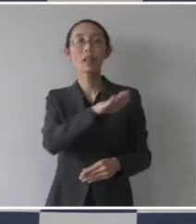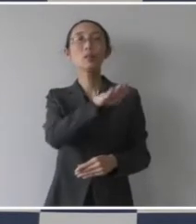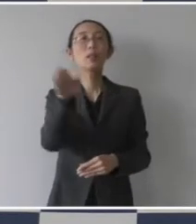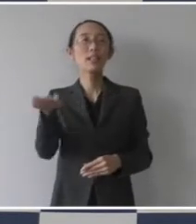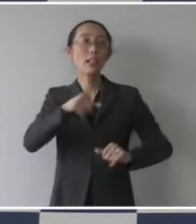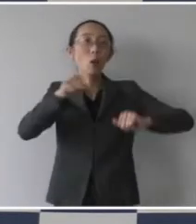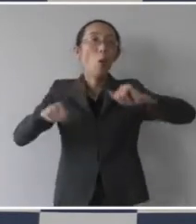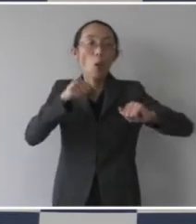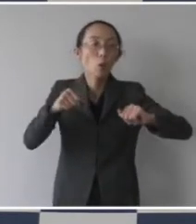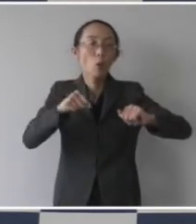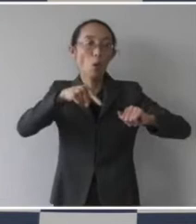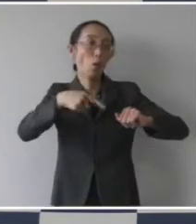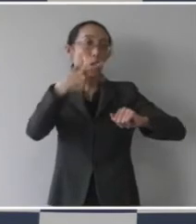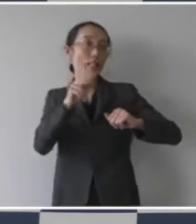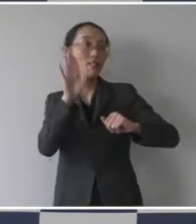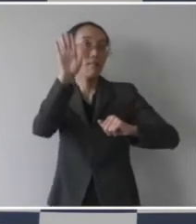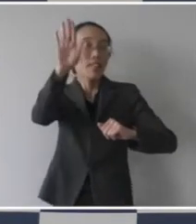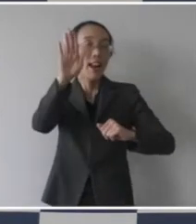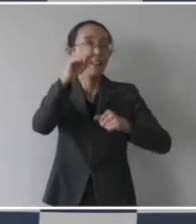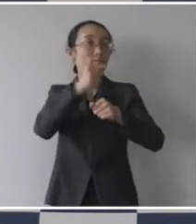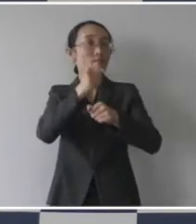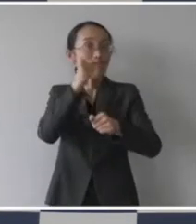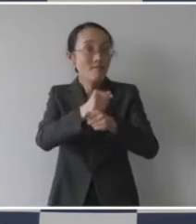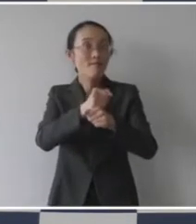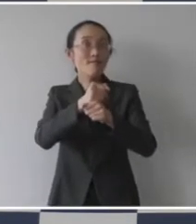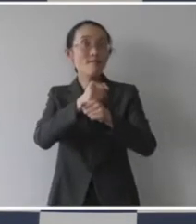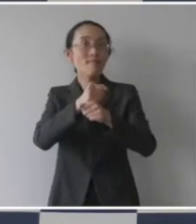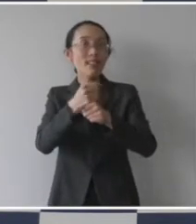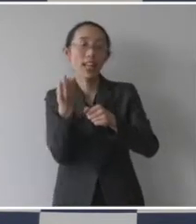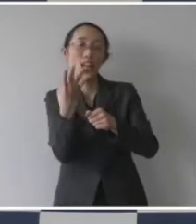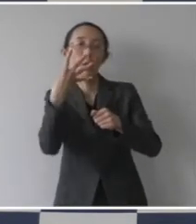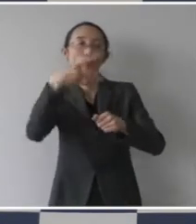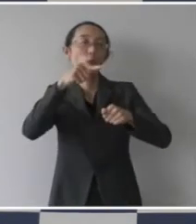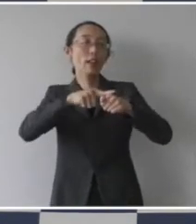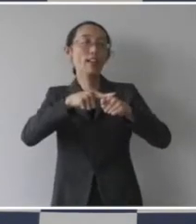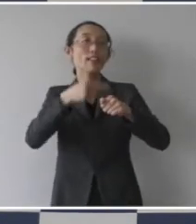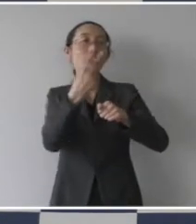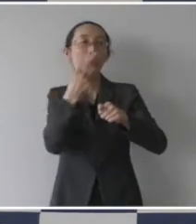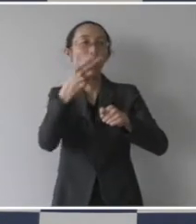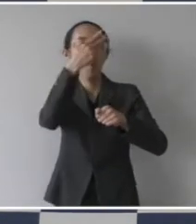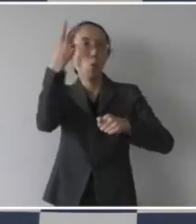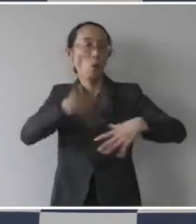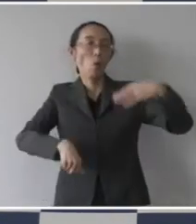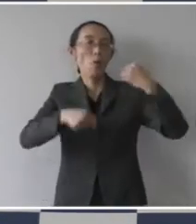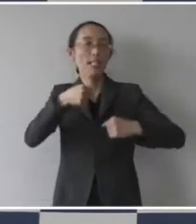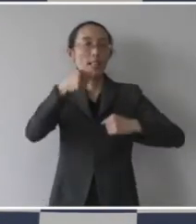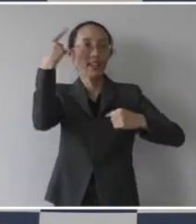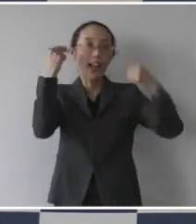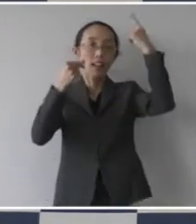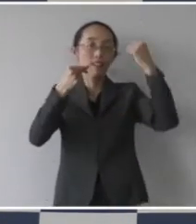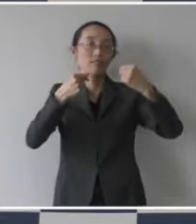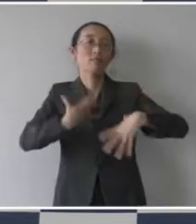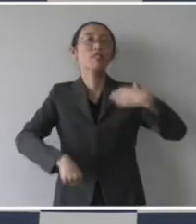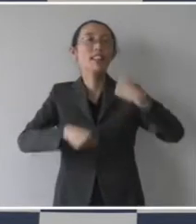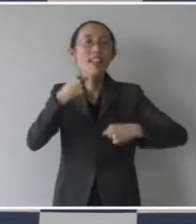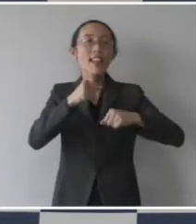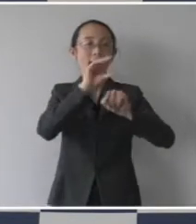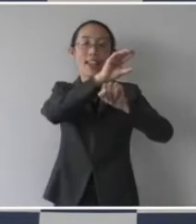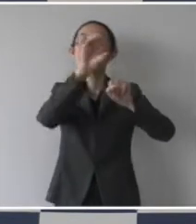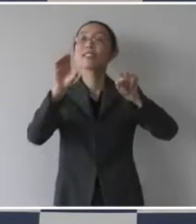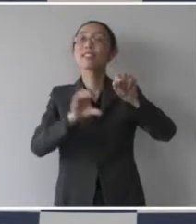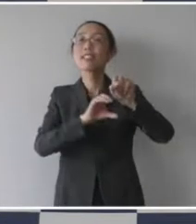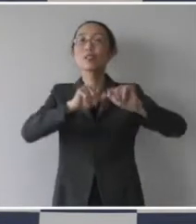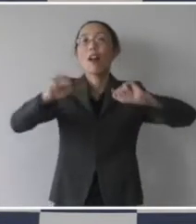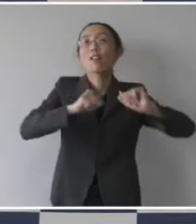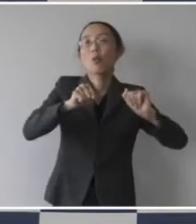豊橋市の未来を進めると、令和4年度豊橋市高校生大学生 SDGs アクションを募集